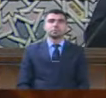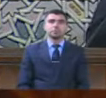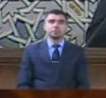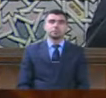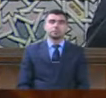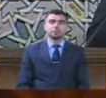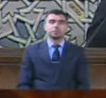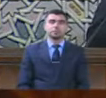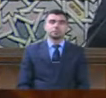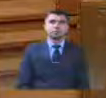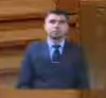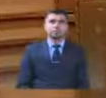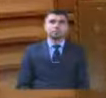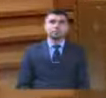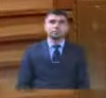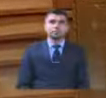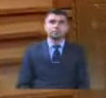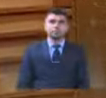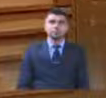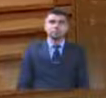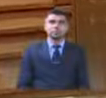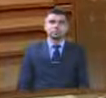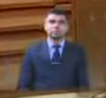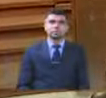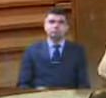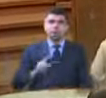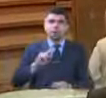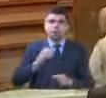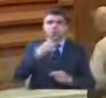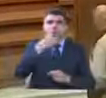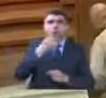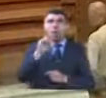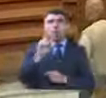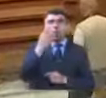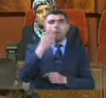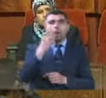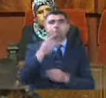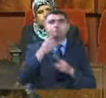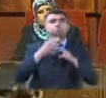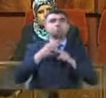على بركة الله نستأنف